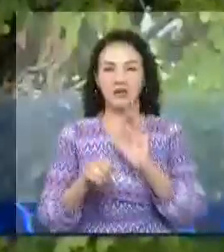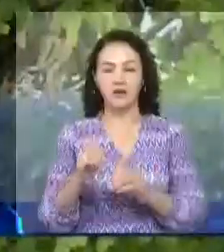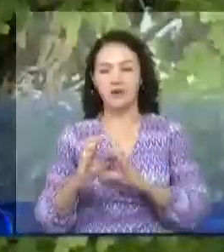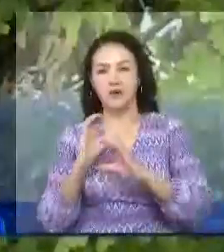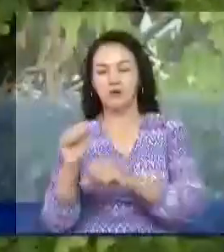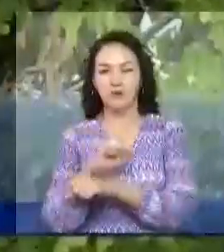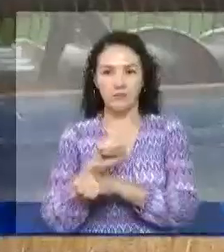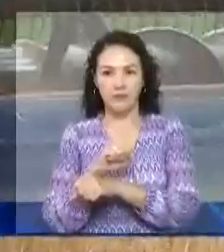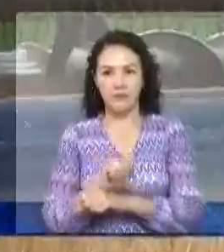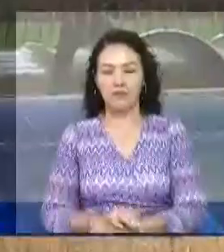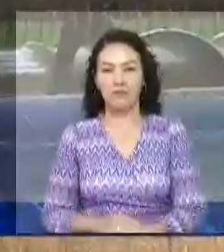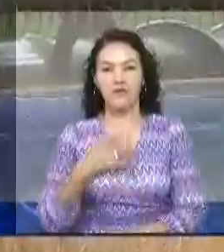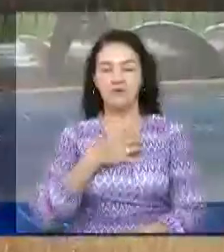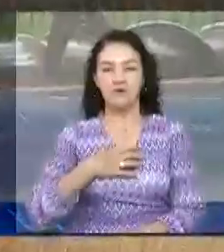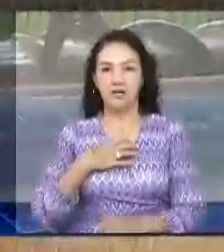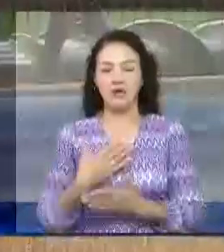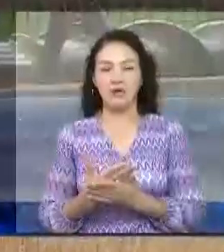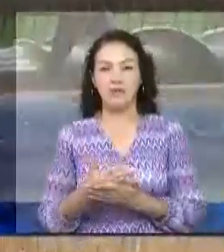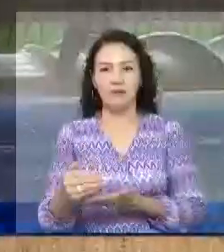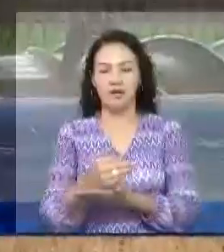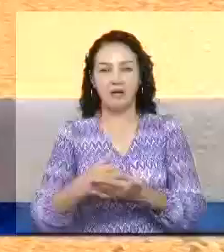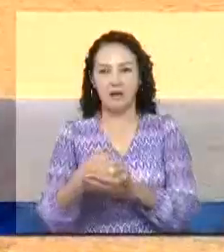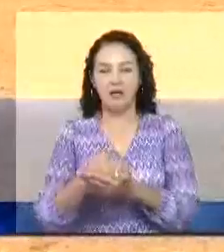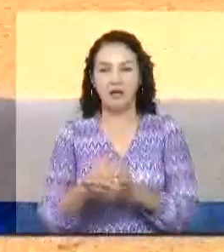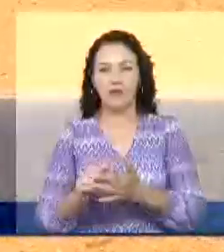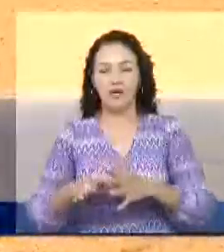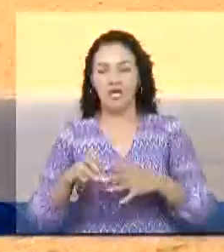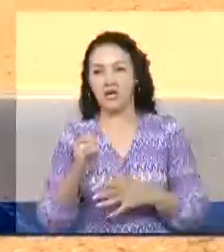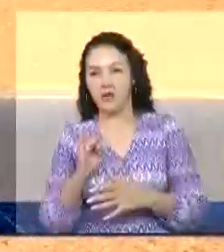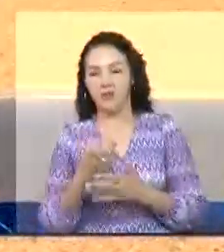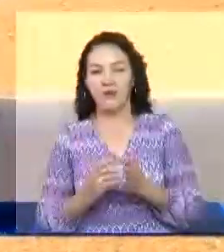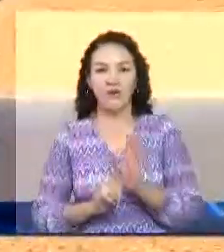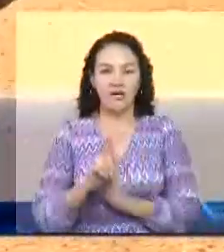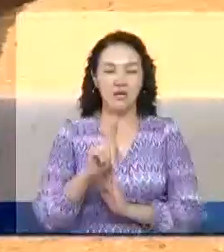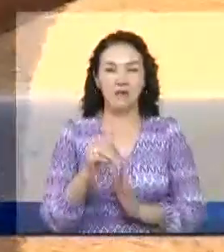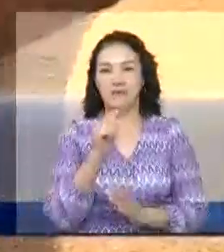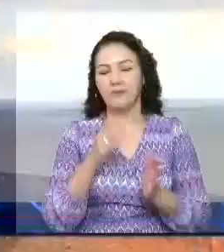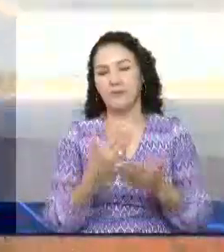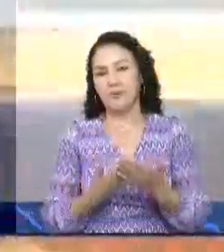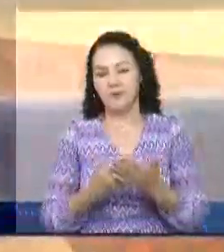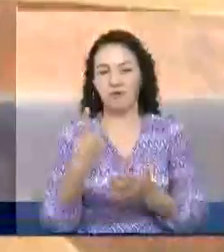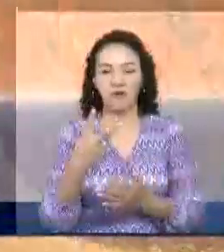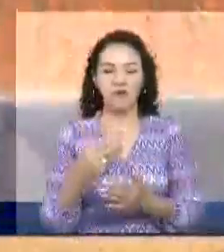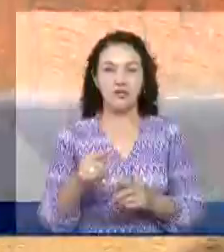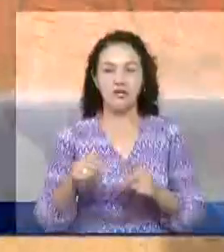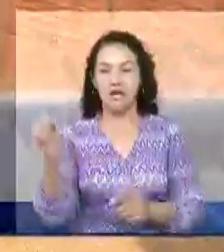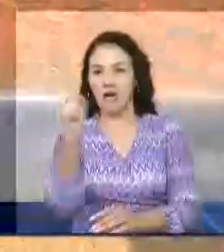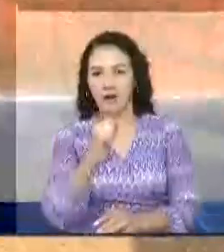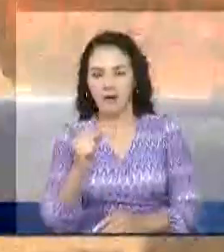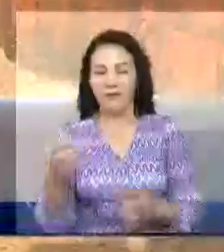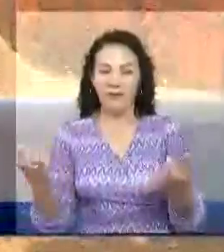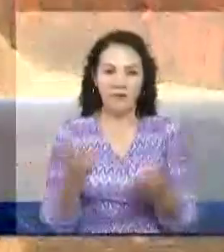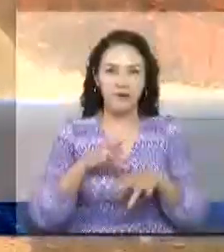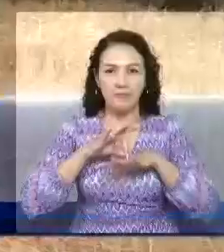грузовых автомобилей. Важно подчеркнуть, что массовый сбор урожая в крупных агроформированиях стартует ориентировочно во второй декаде августа. Необходимо отметить,